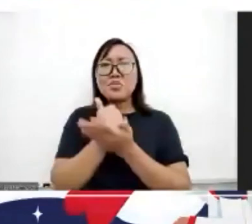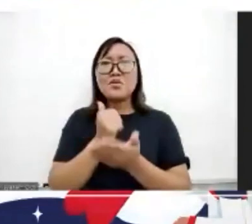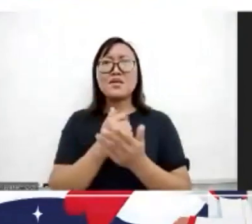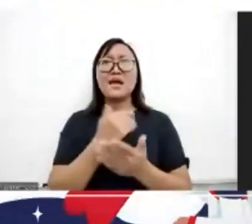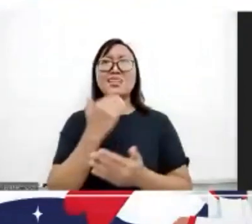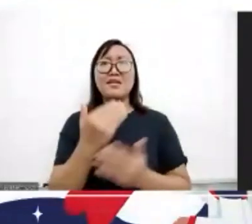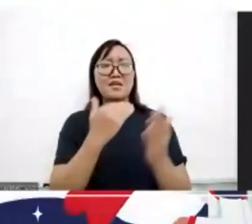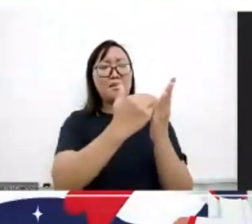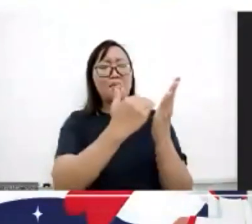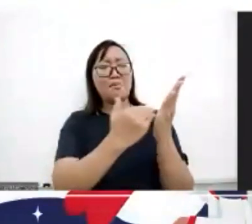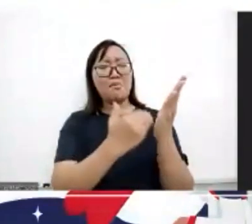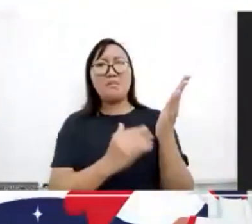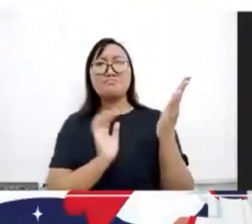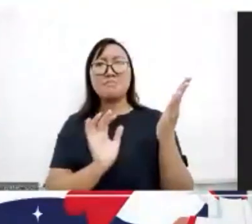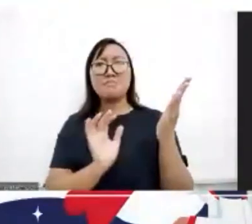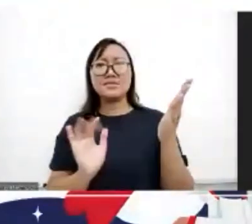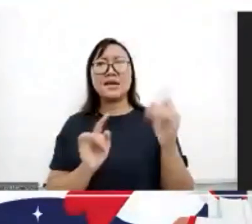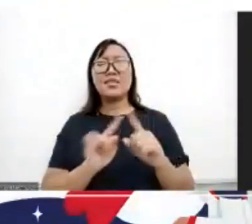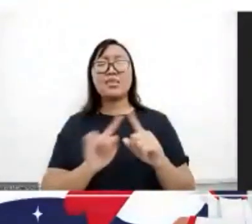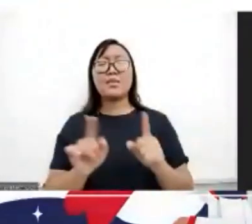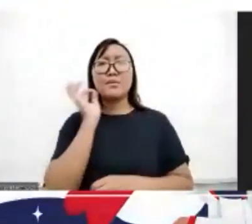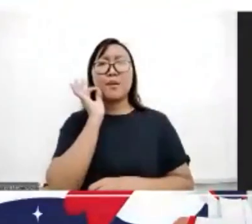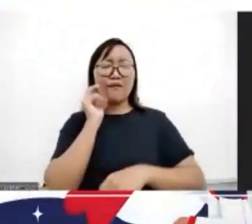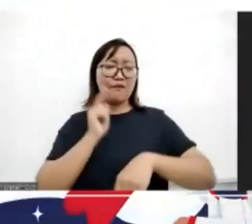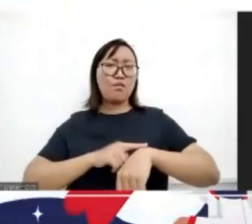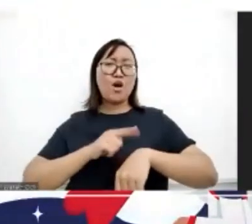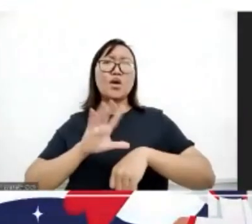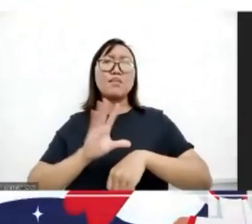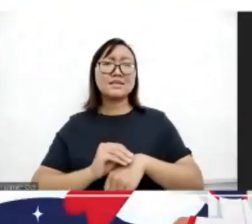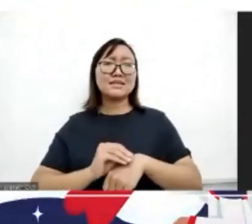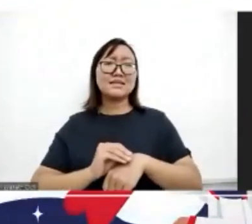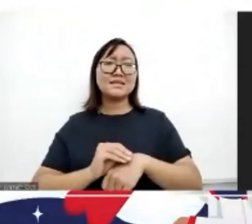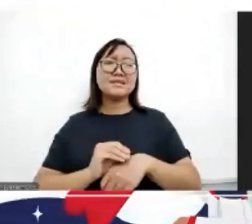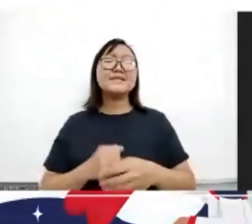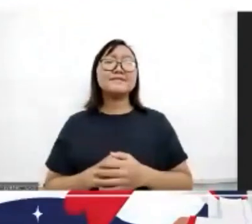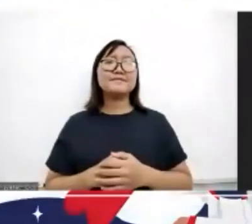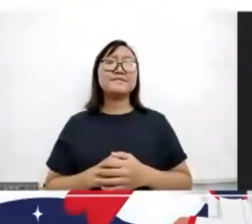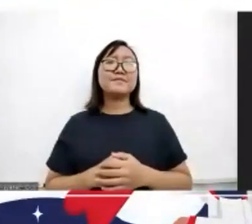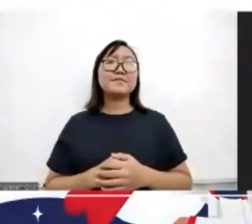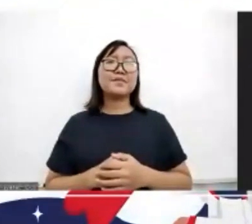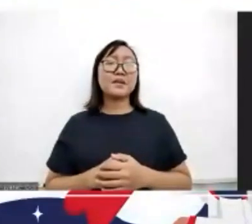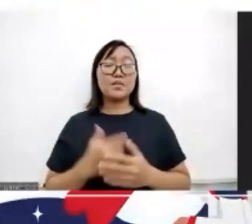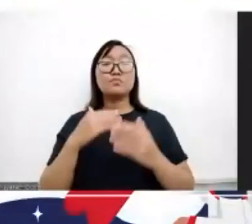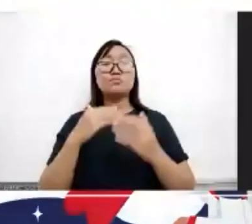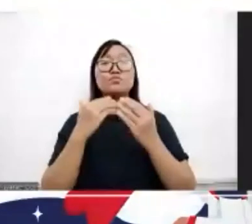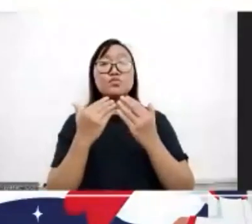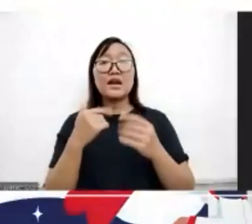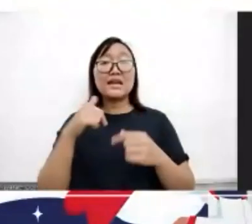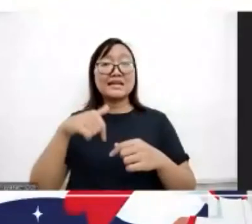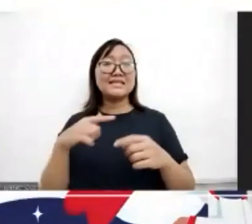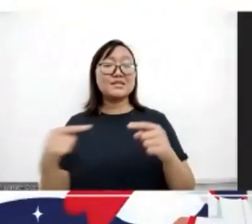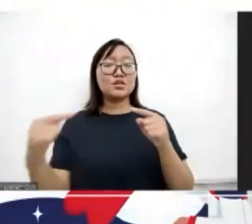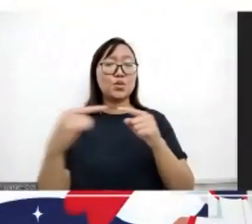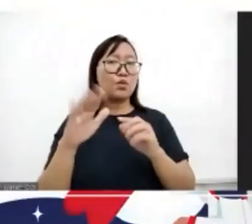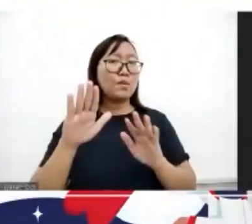dan saya juga ada pertanyaannya lanjutan tapi waktunya Kayaknya sudah habis aja tapi mudah-mudahan mas kita masih bisa terhubung tadi Kalau ada